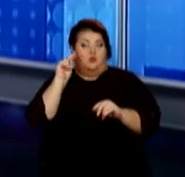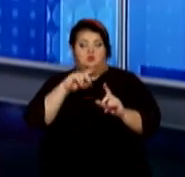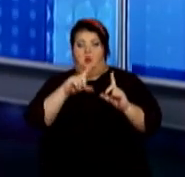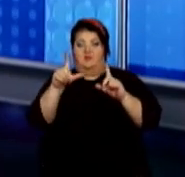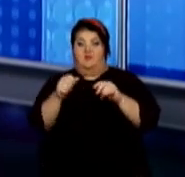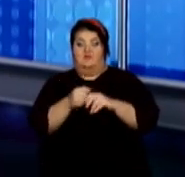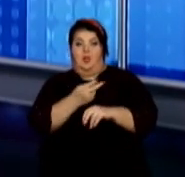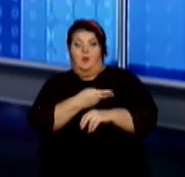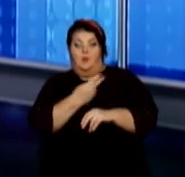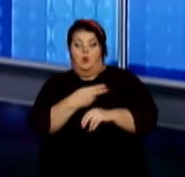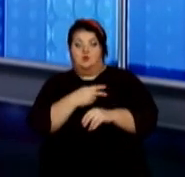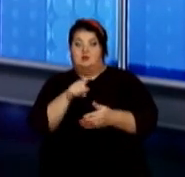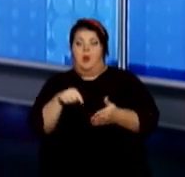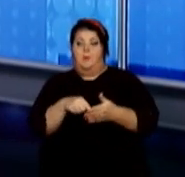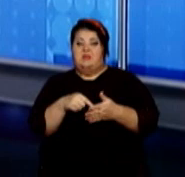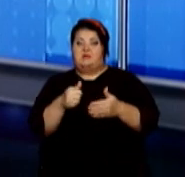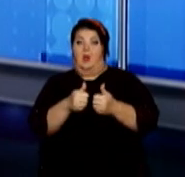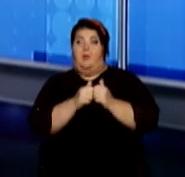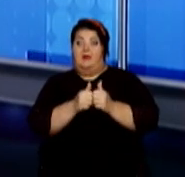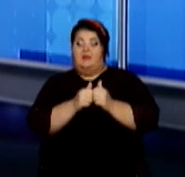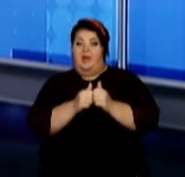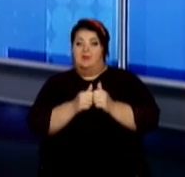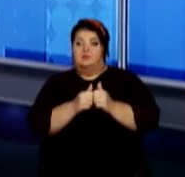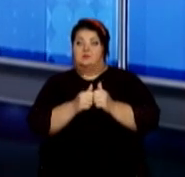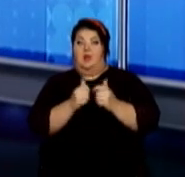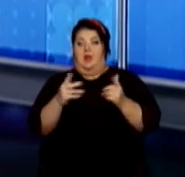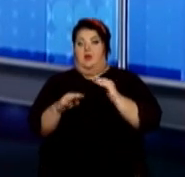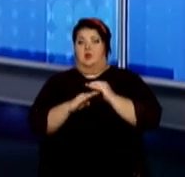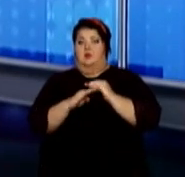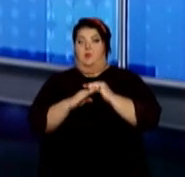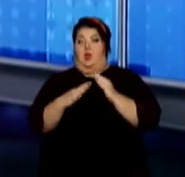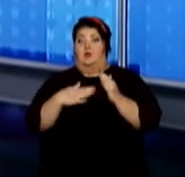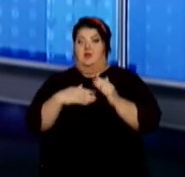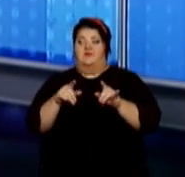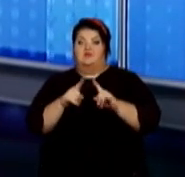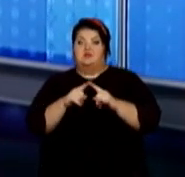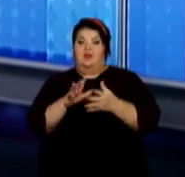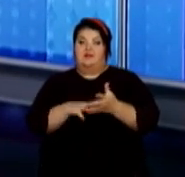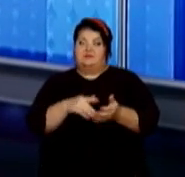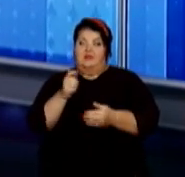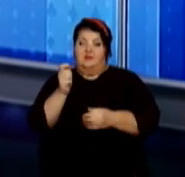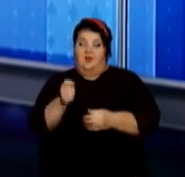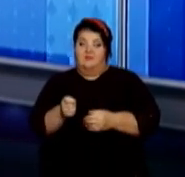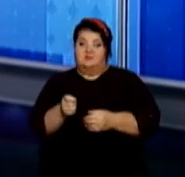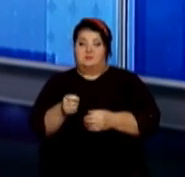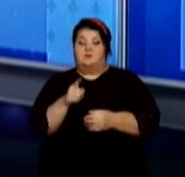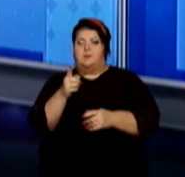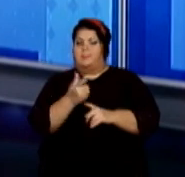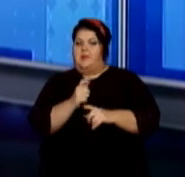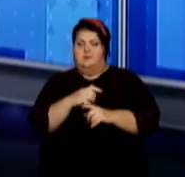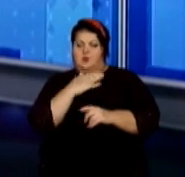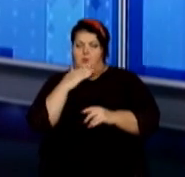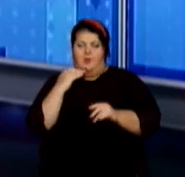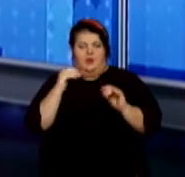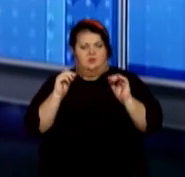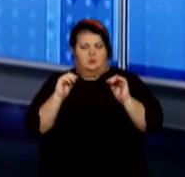Польщі, до міста-партнера, який, до речі, допомагає нам, скажімо так, в цій заявці, виступає містом-партнером. Там дуже досить багато